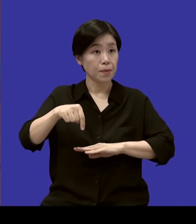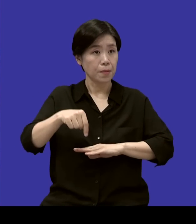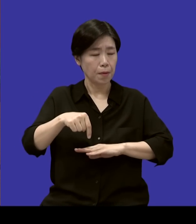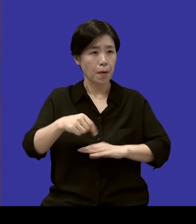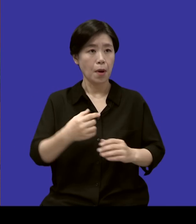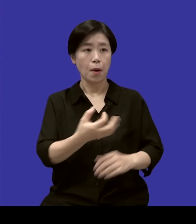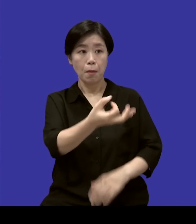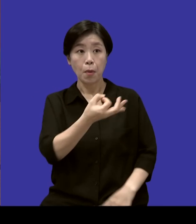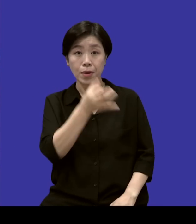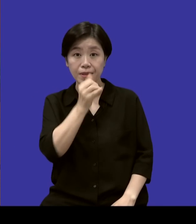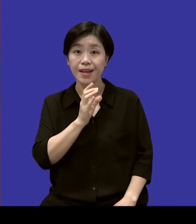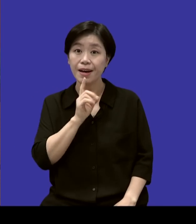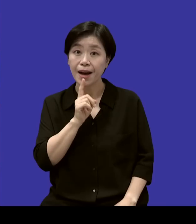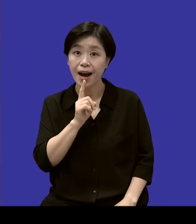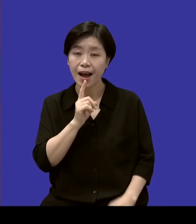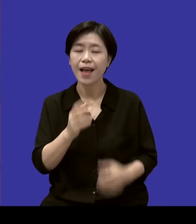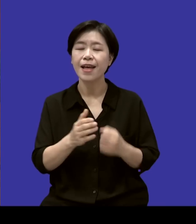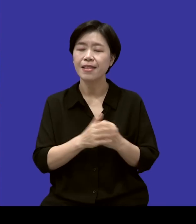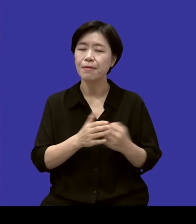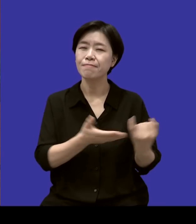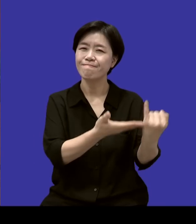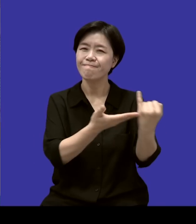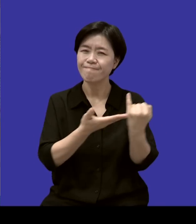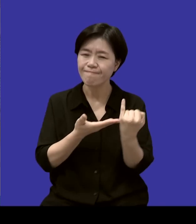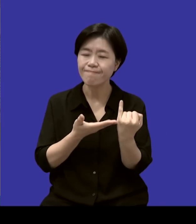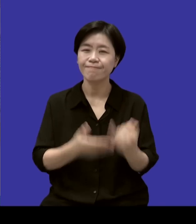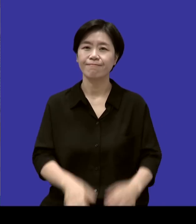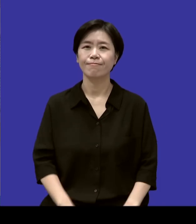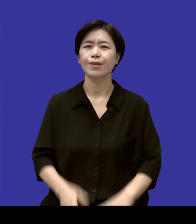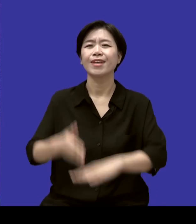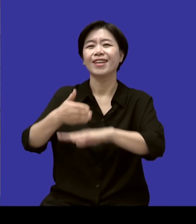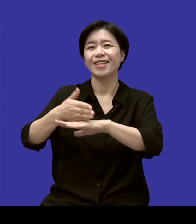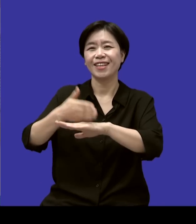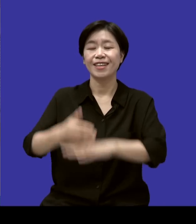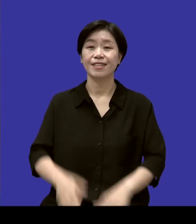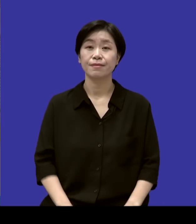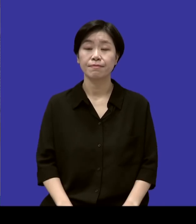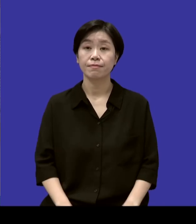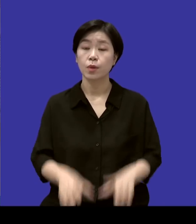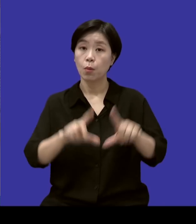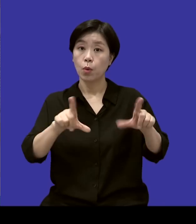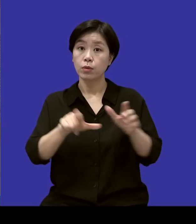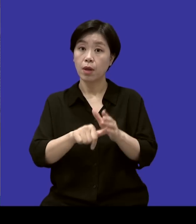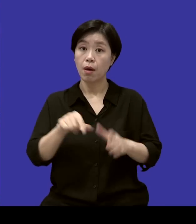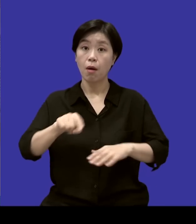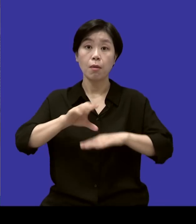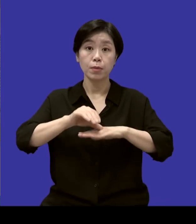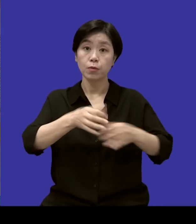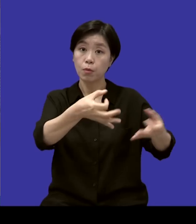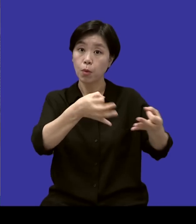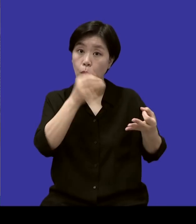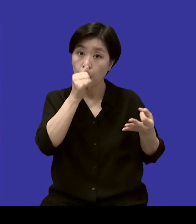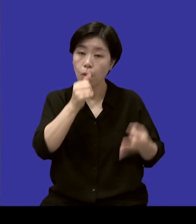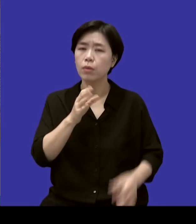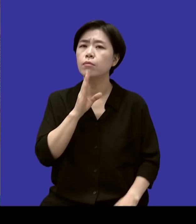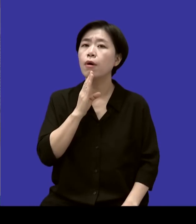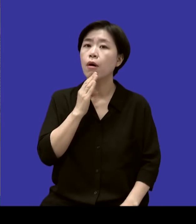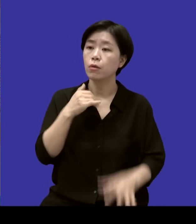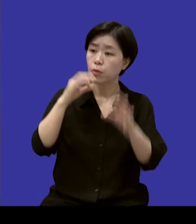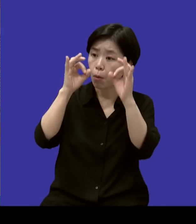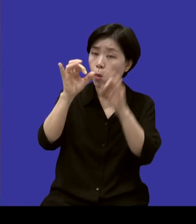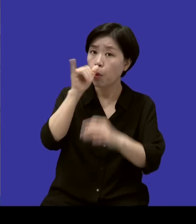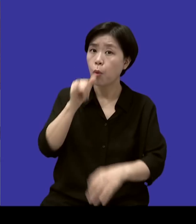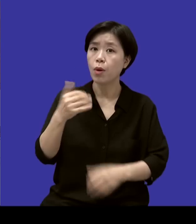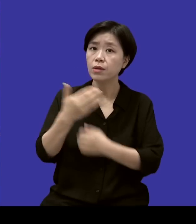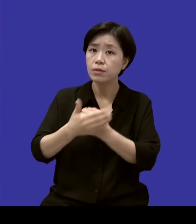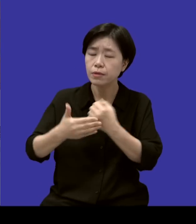해주셔서 네네. 제가 권사님을 꼭 모시고 싶다고 해서 이렇게 초대를 했어요. 감사해요. 평상시에 저희 방송 많이 보세요? 네, 자주 보고 예. 은혜도 많이